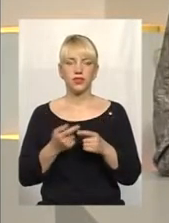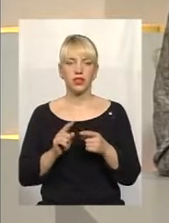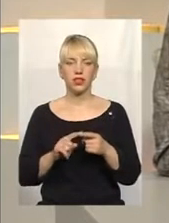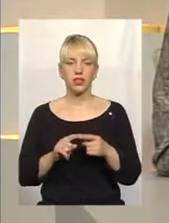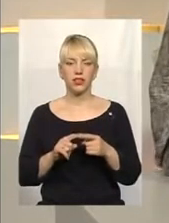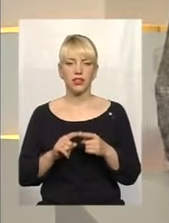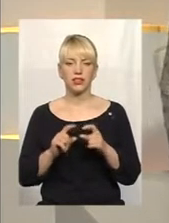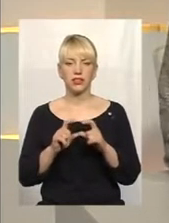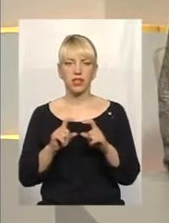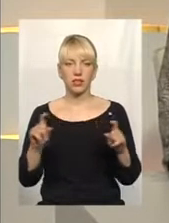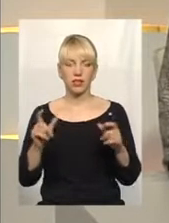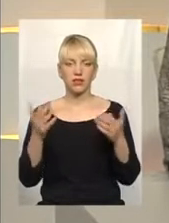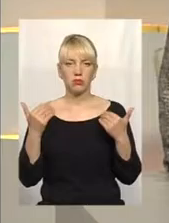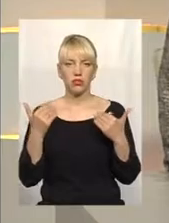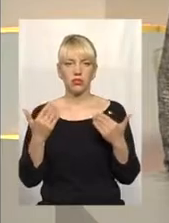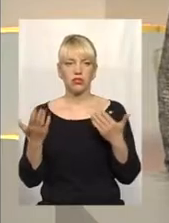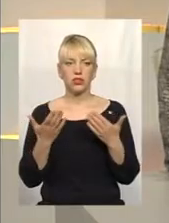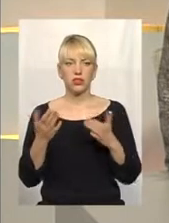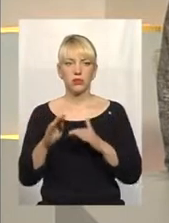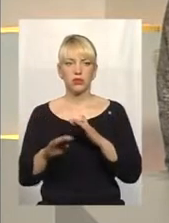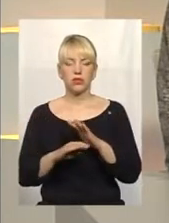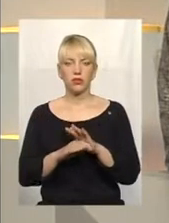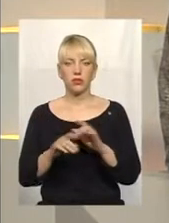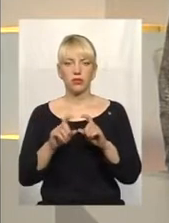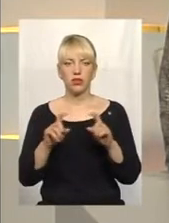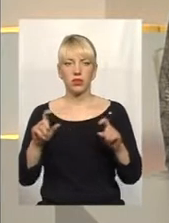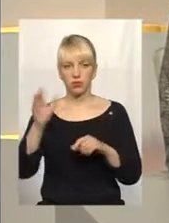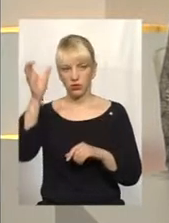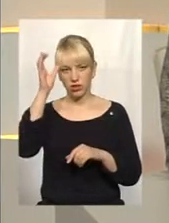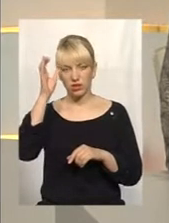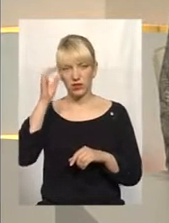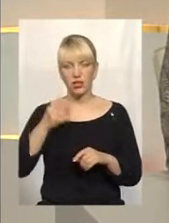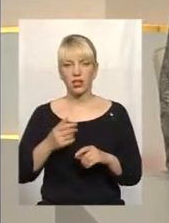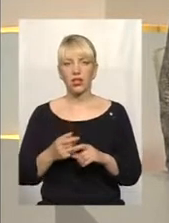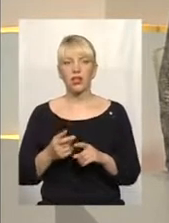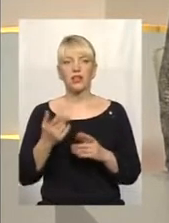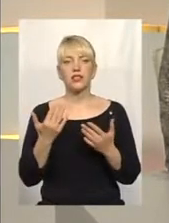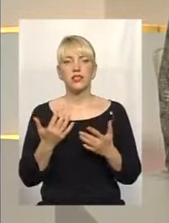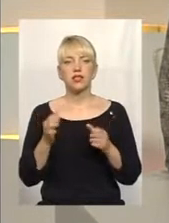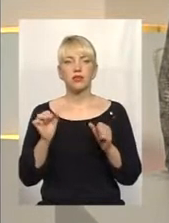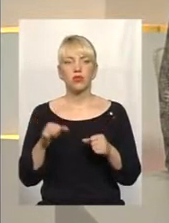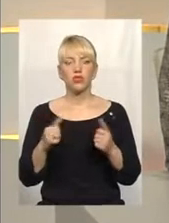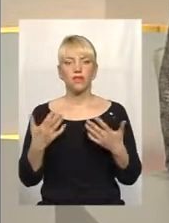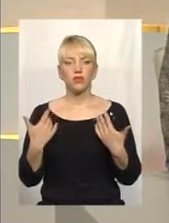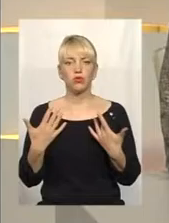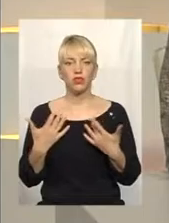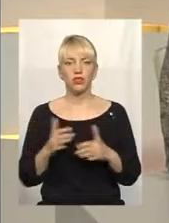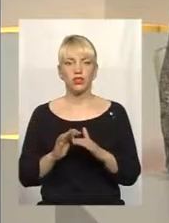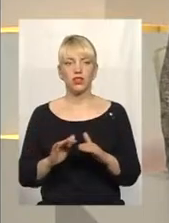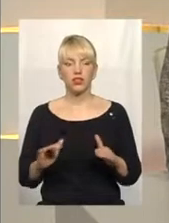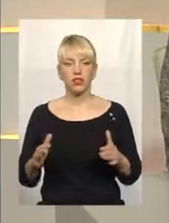заклади відпочинку, які підпорядковуються Департаменту освіти і науки, скільки зможе відпочити